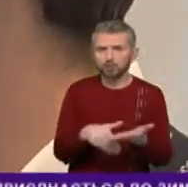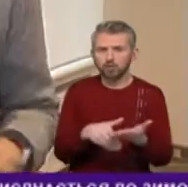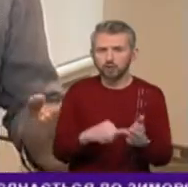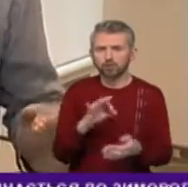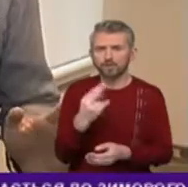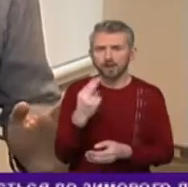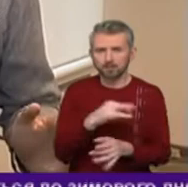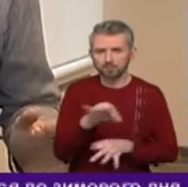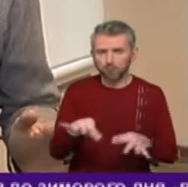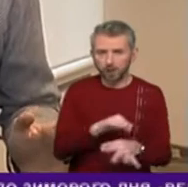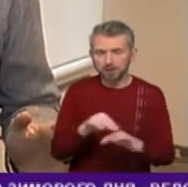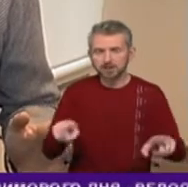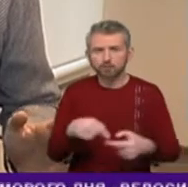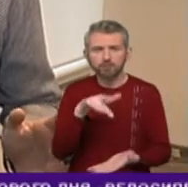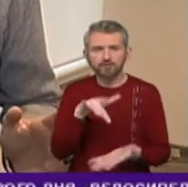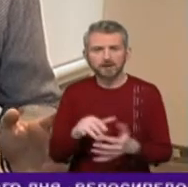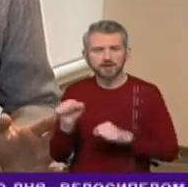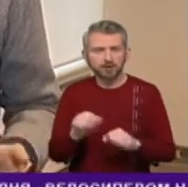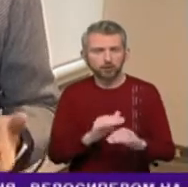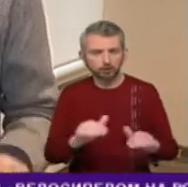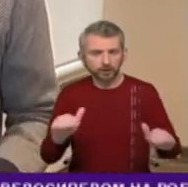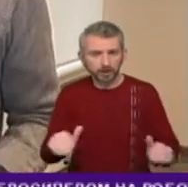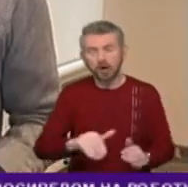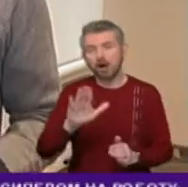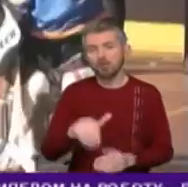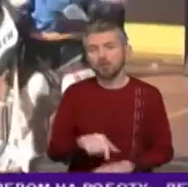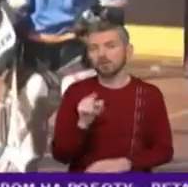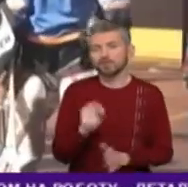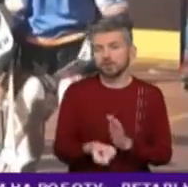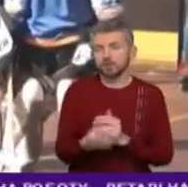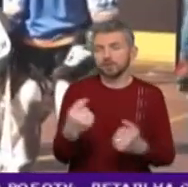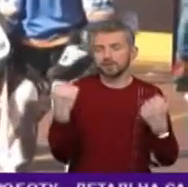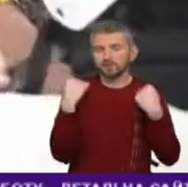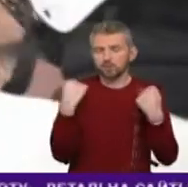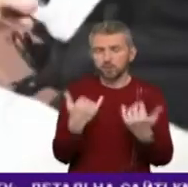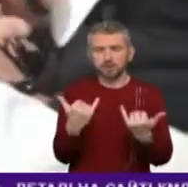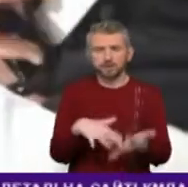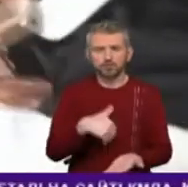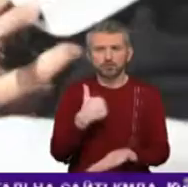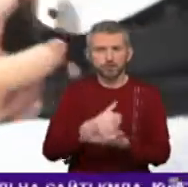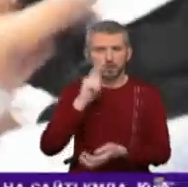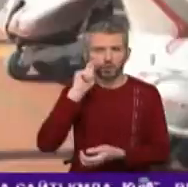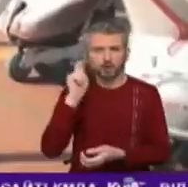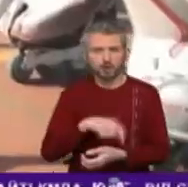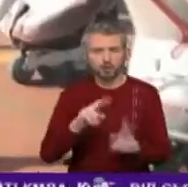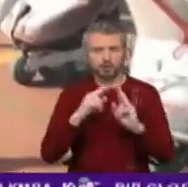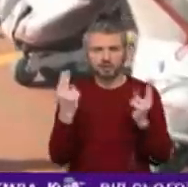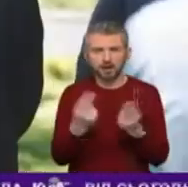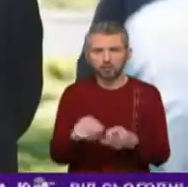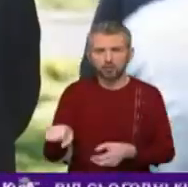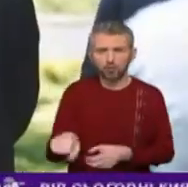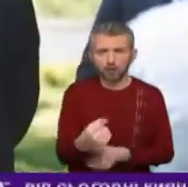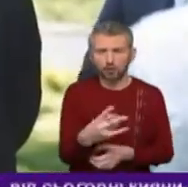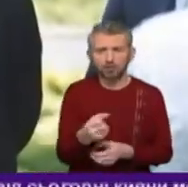соціальним проєктом, створював центр захисту дітей. Потім Андре опинився в спорті і зараз очолює Українську федерацію хокею